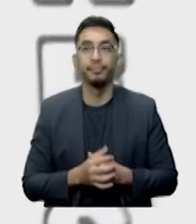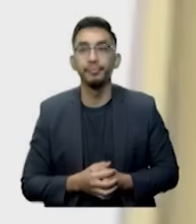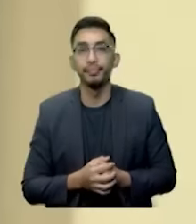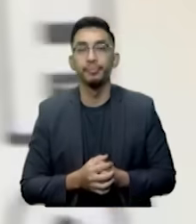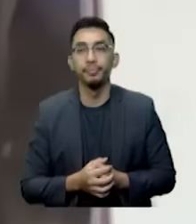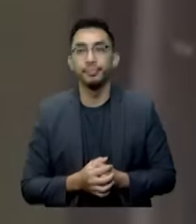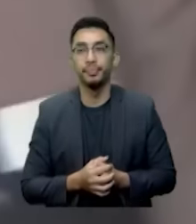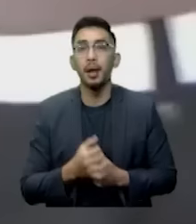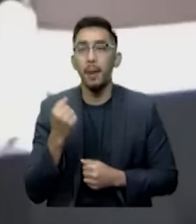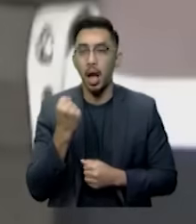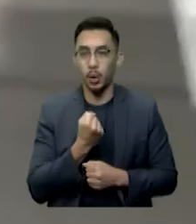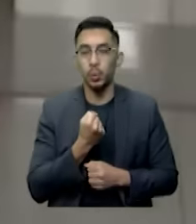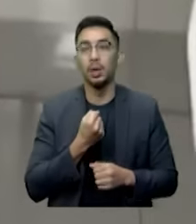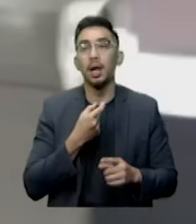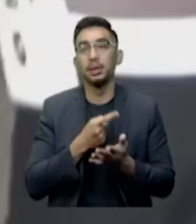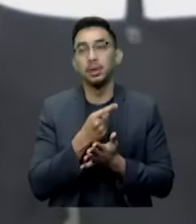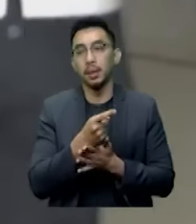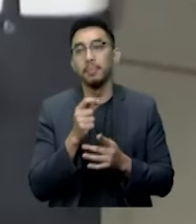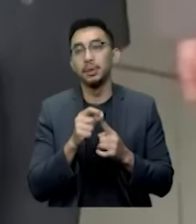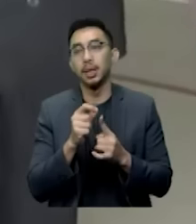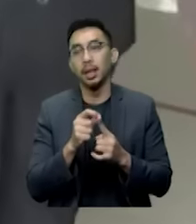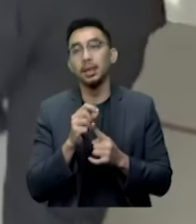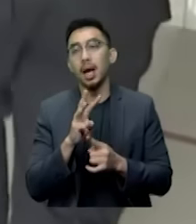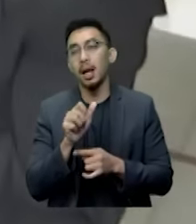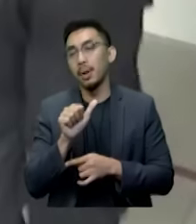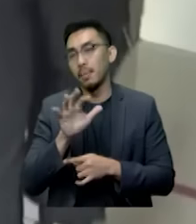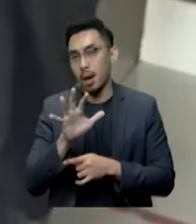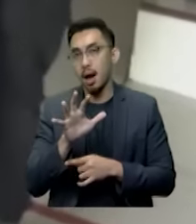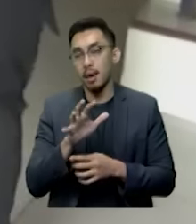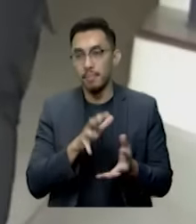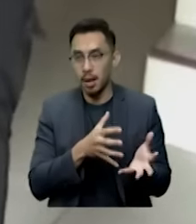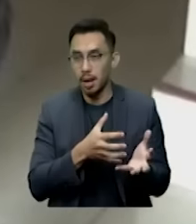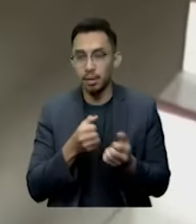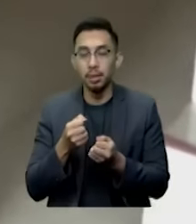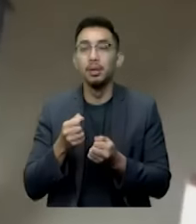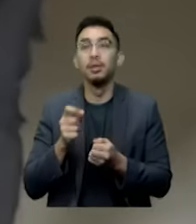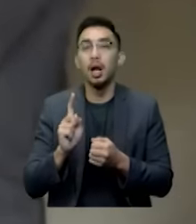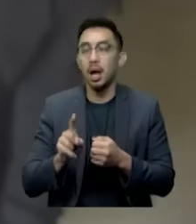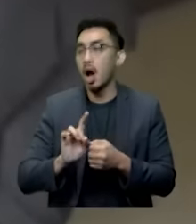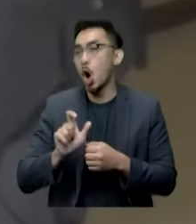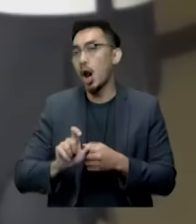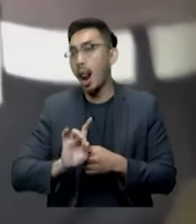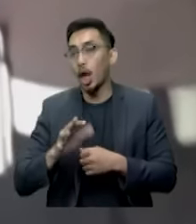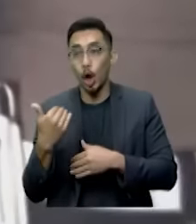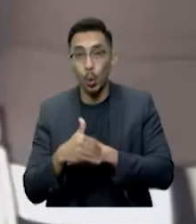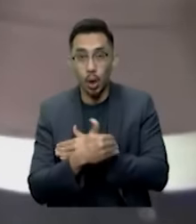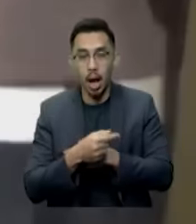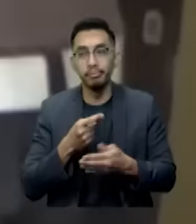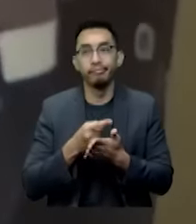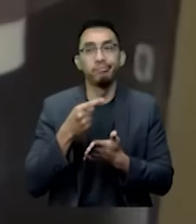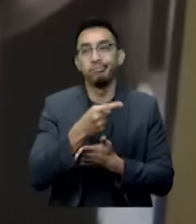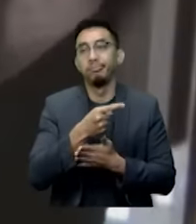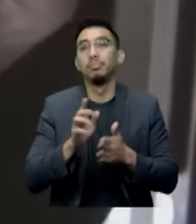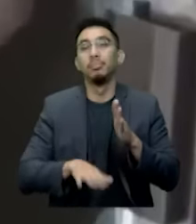Pelaku dijerat pasal 365 KUHP tentang perampasan barang hingga mengakibatkan orang lain terluka dan terancam hukuman maksimal 9